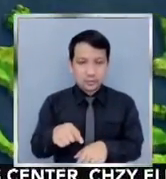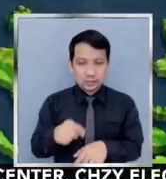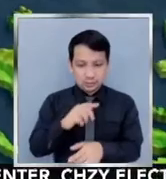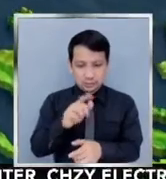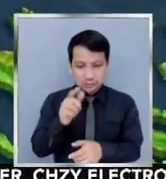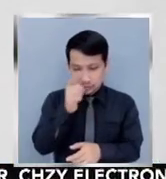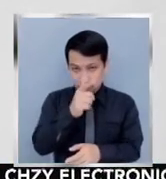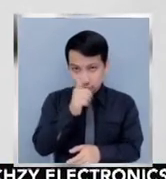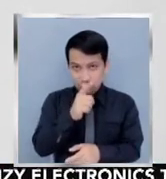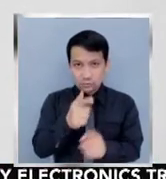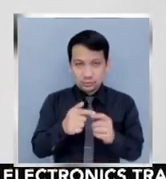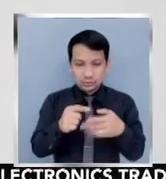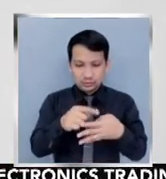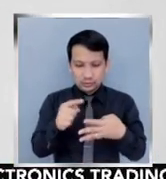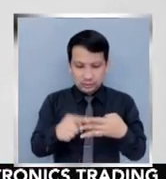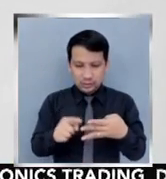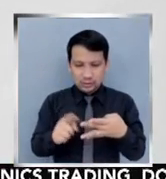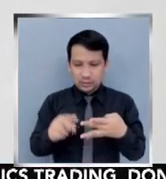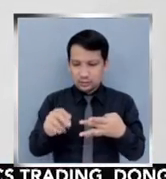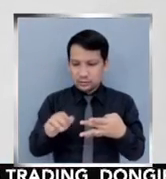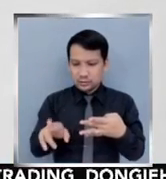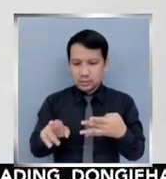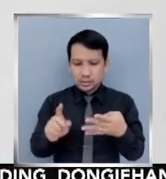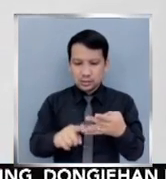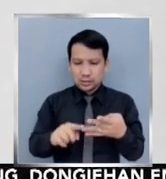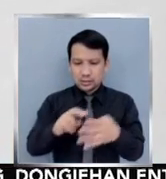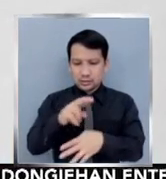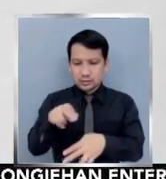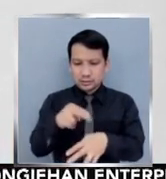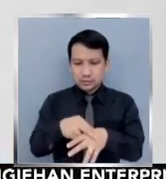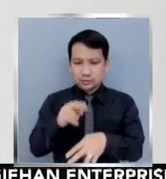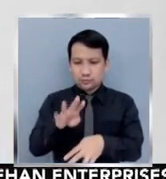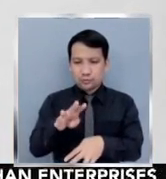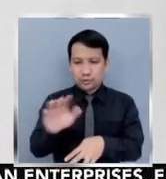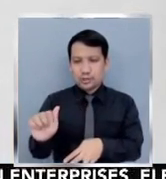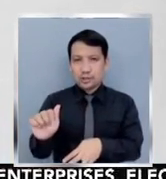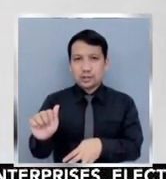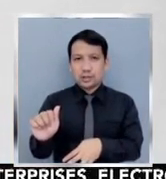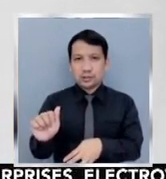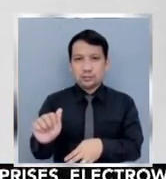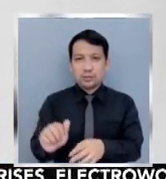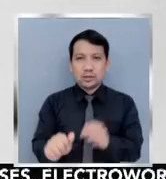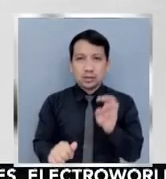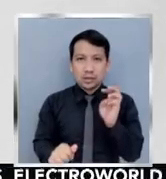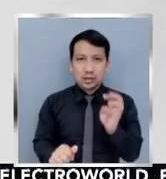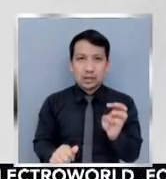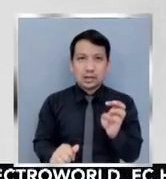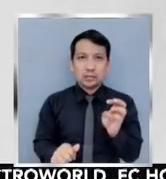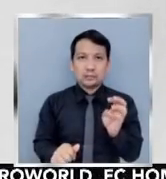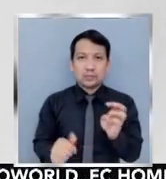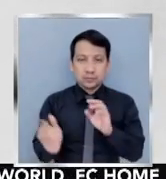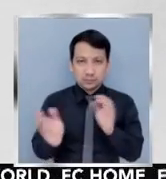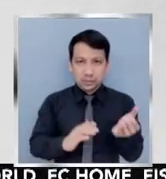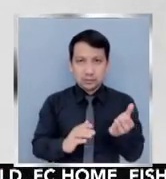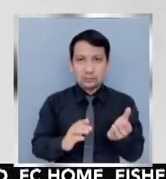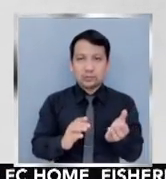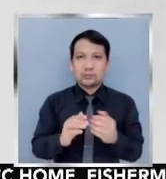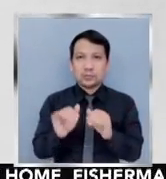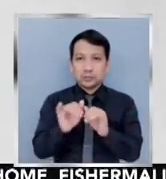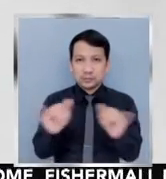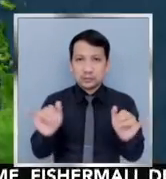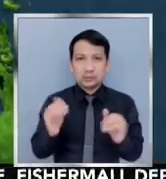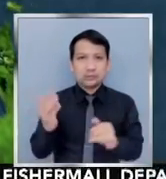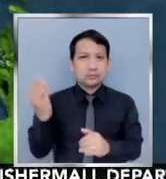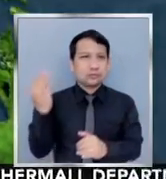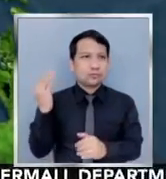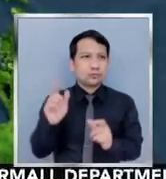at Calabarzon. Mahigit 600 naman ang namatay sa dengue. Mas marami rin sa bilang ng namatay sa parehong panahon noong